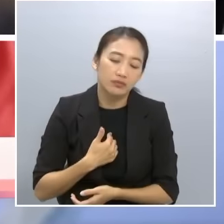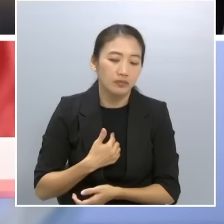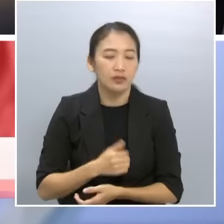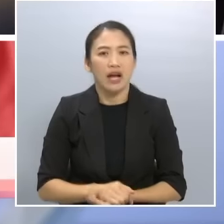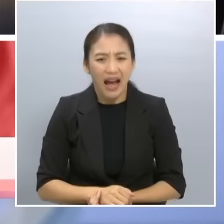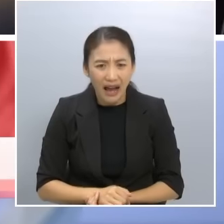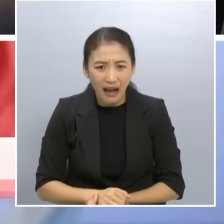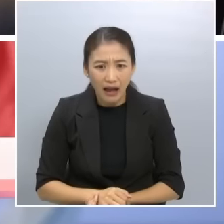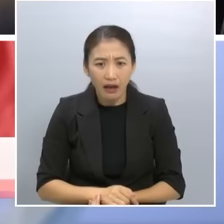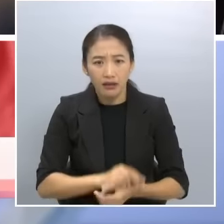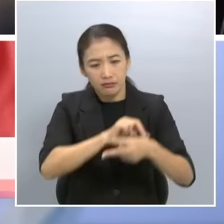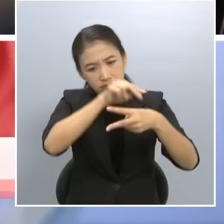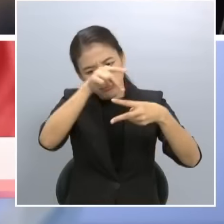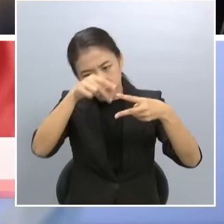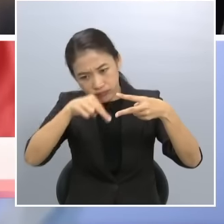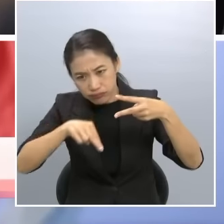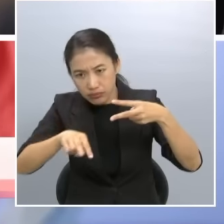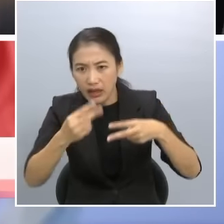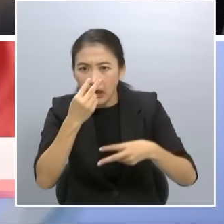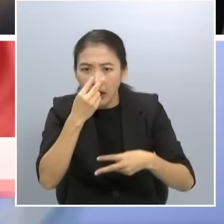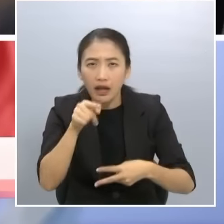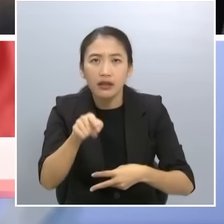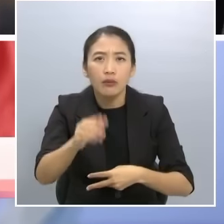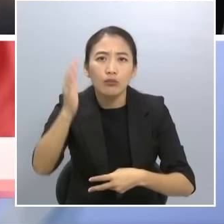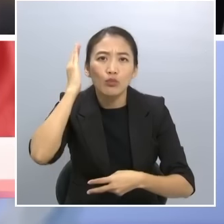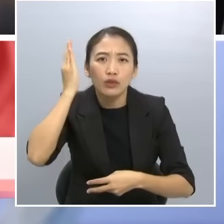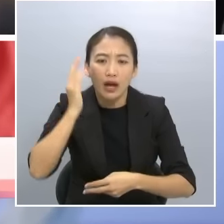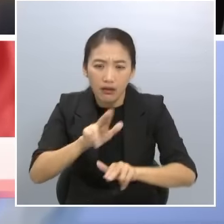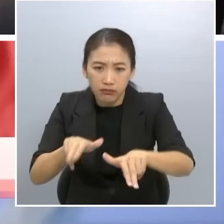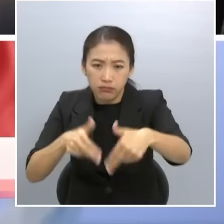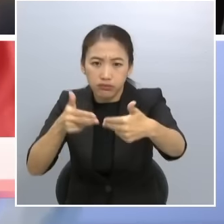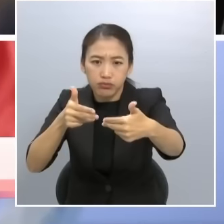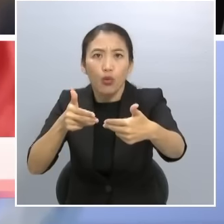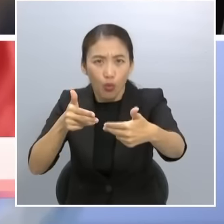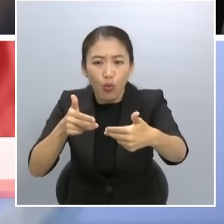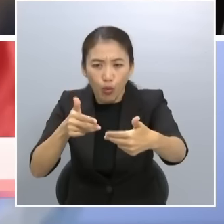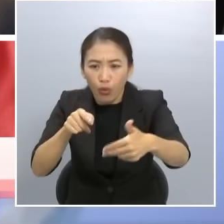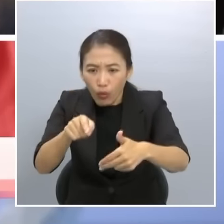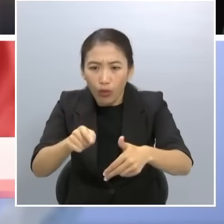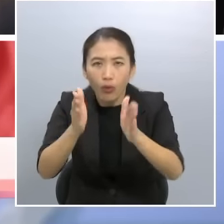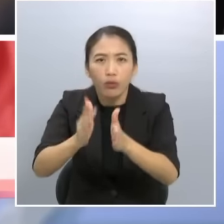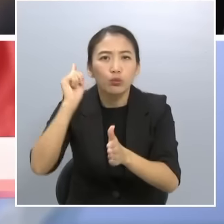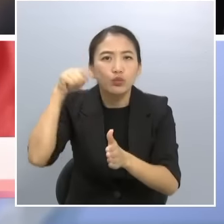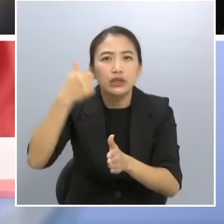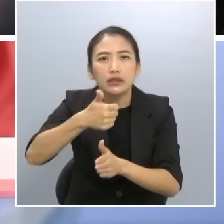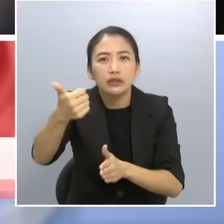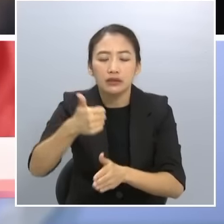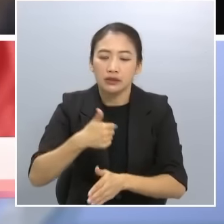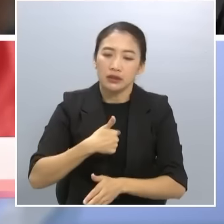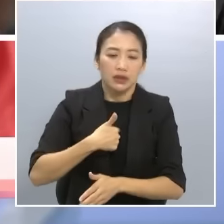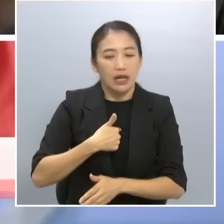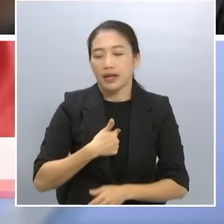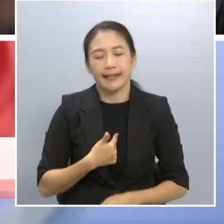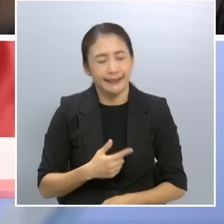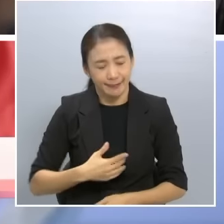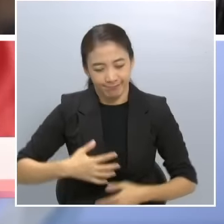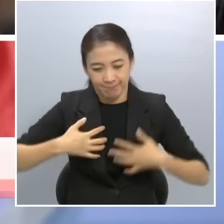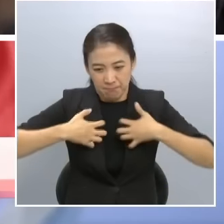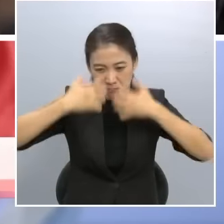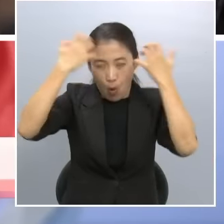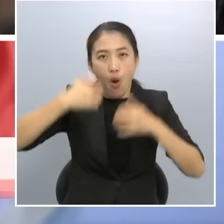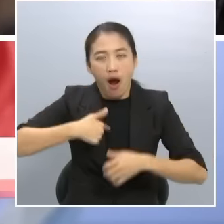กงานแล้วทำไมไม่ตั้งหลักทำไมยังมานั่งคุยวิดีโอคอลคุยผู้หญิงแล้วใครแย่งโทรศัพท์มาถ้าเขาแย่งโทรศั